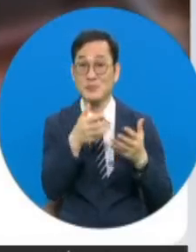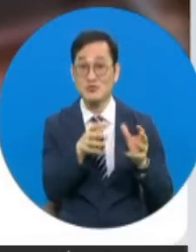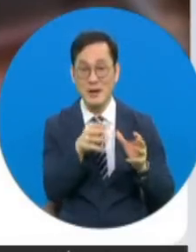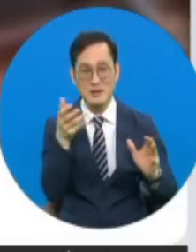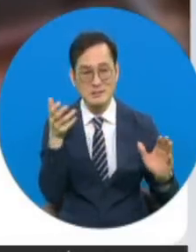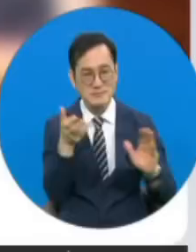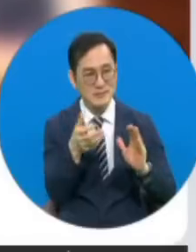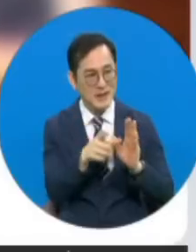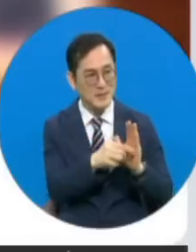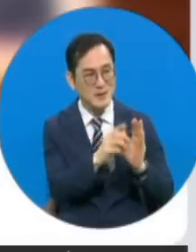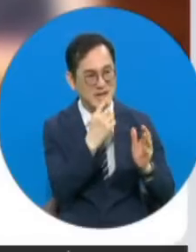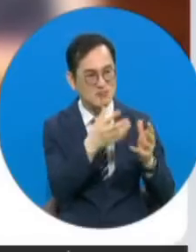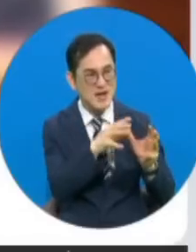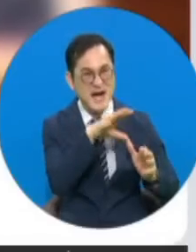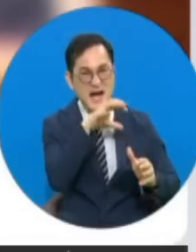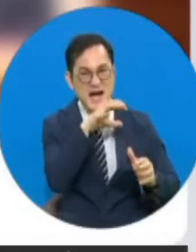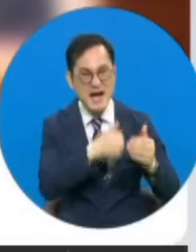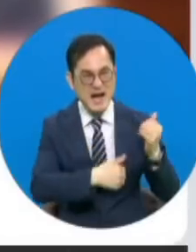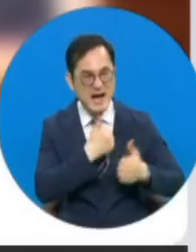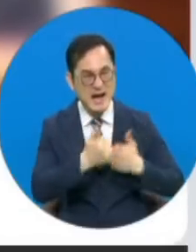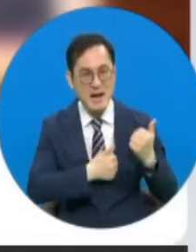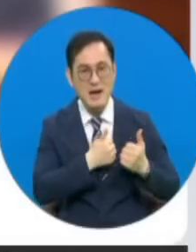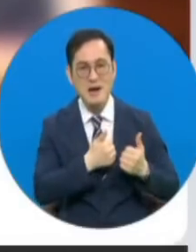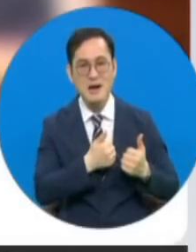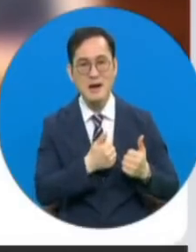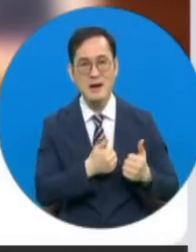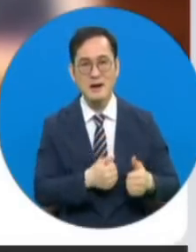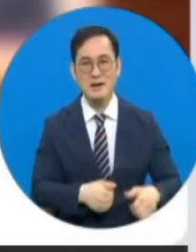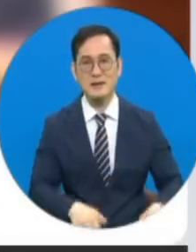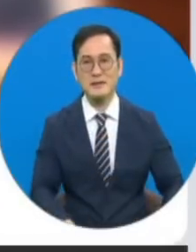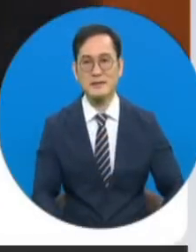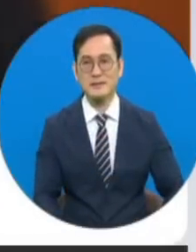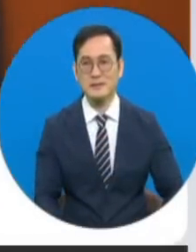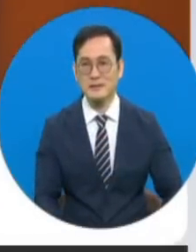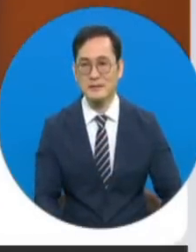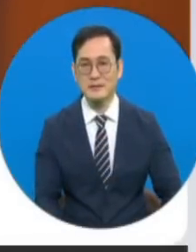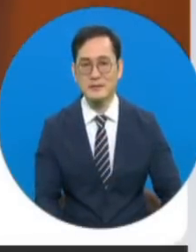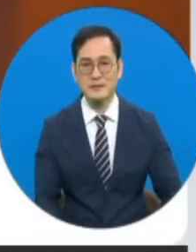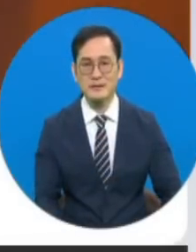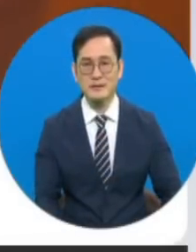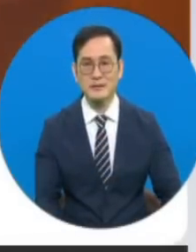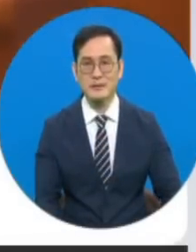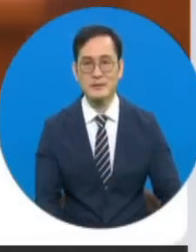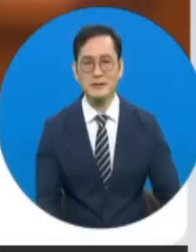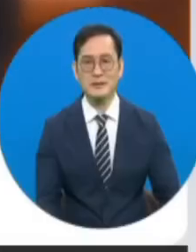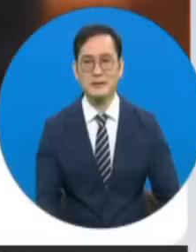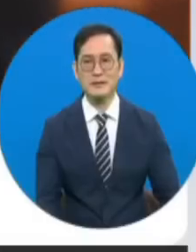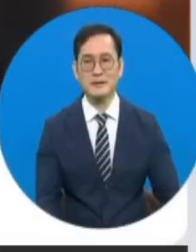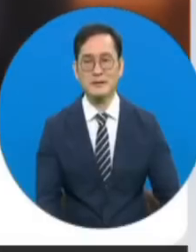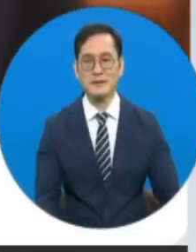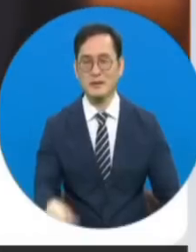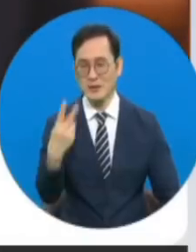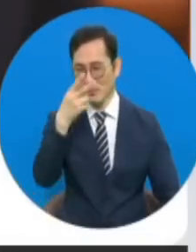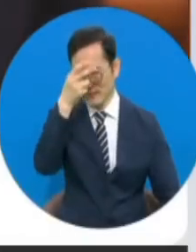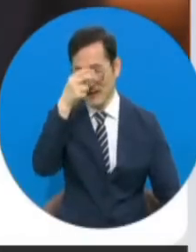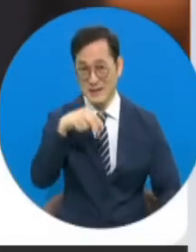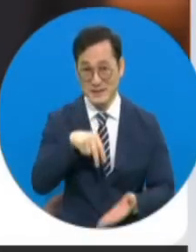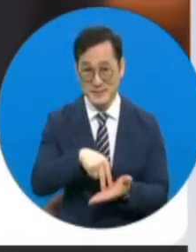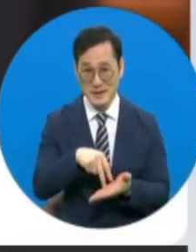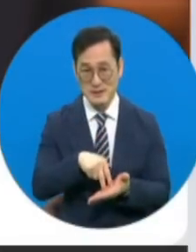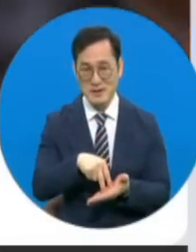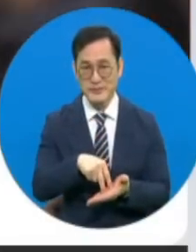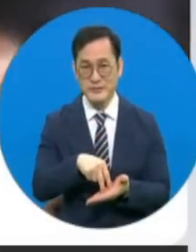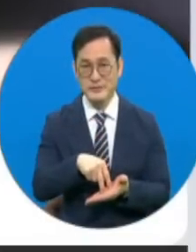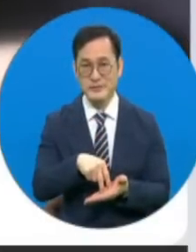민주당에서도 굉장히 또 시끄러울 거예요 뭐 탄압이네 어찌나 그러면서 그렇기 때문에 검찰입찰에선 되도록이면 압수수색을 않고